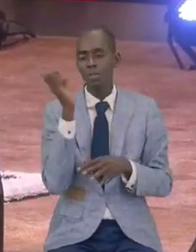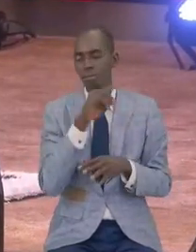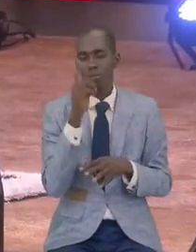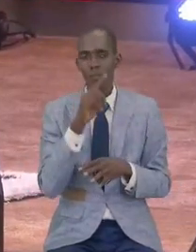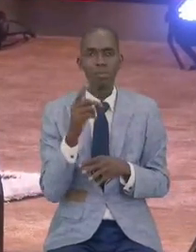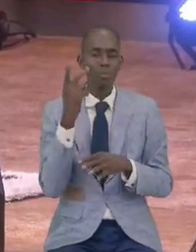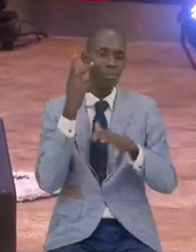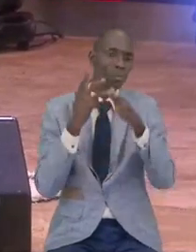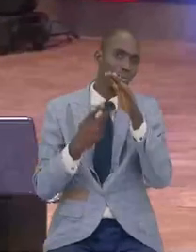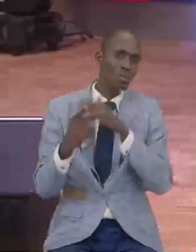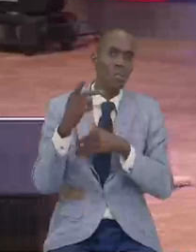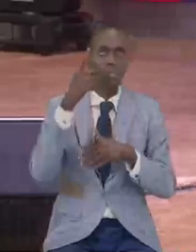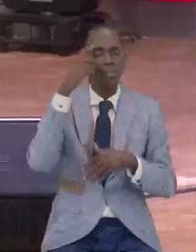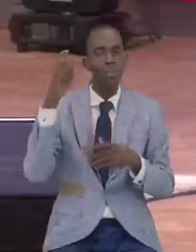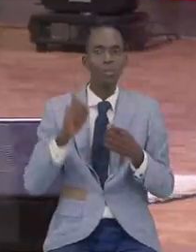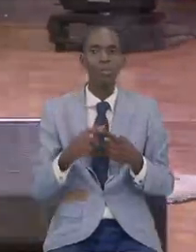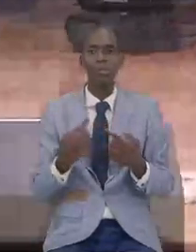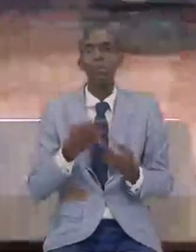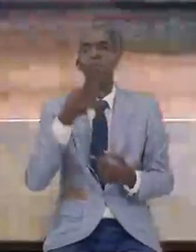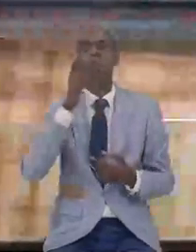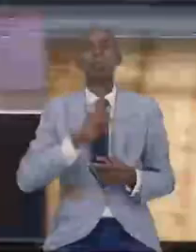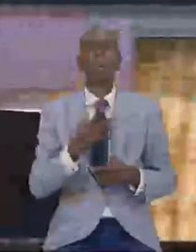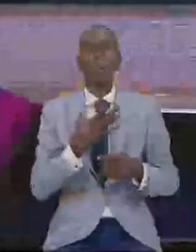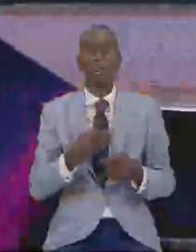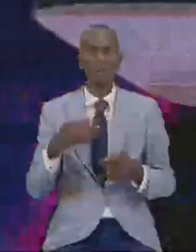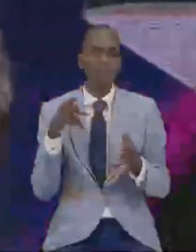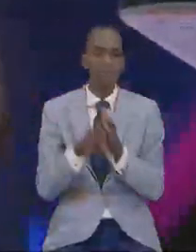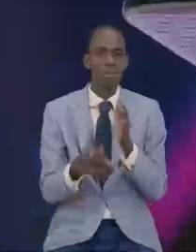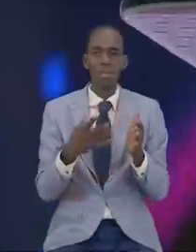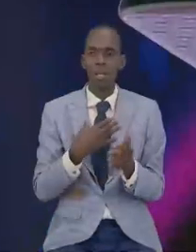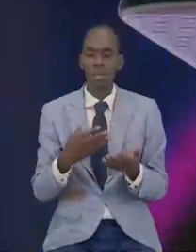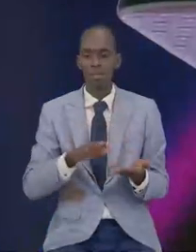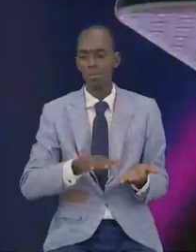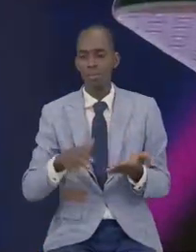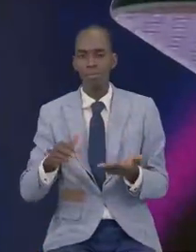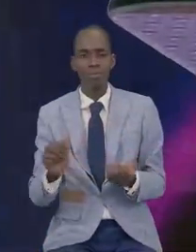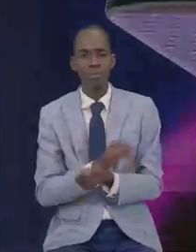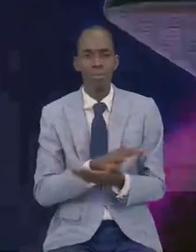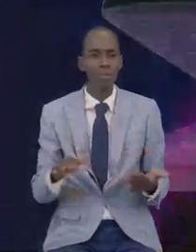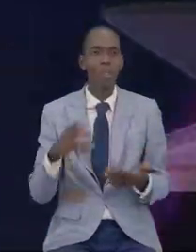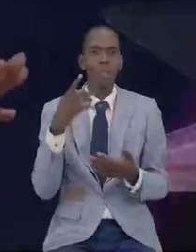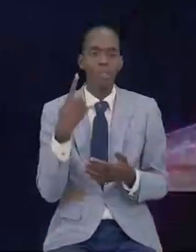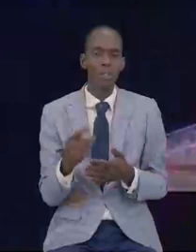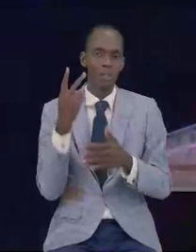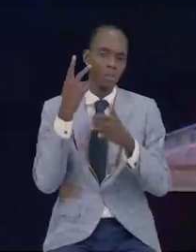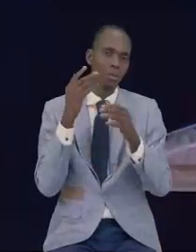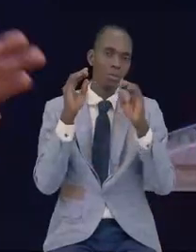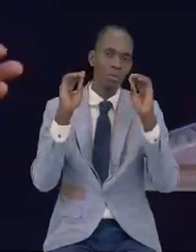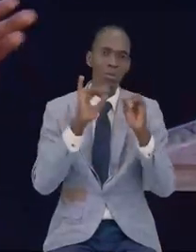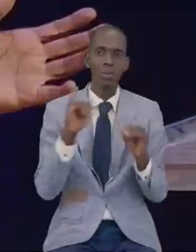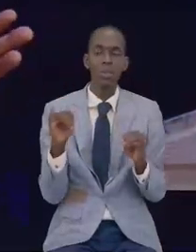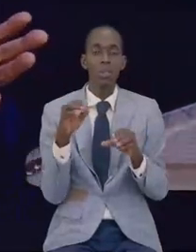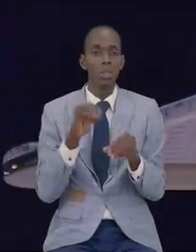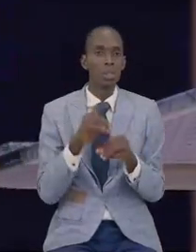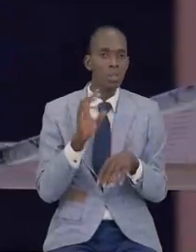d'engloutir l'enseignement de la part de Dieu. Ne permettez pas aux pratiques dans la nation, dans l'église ou